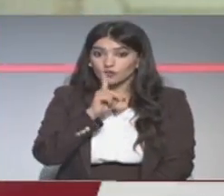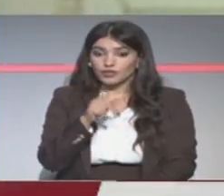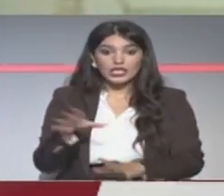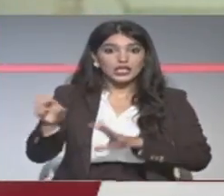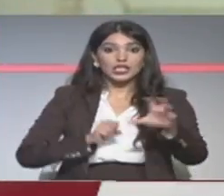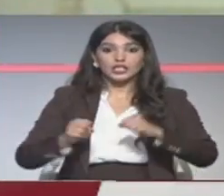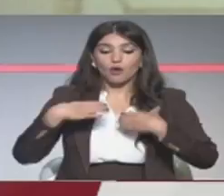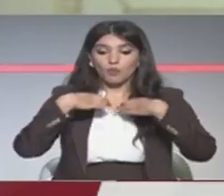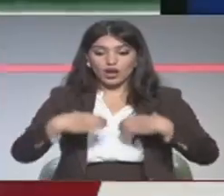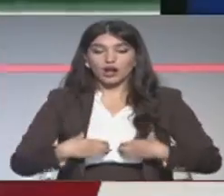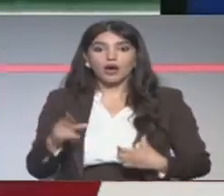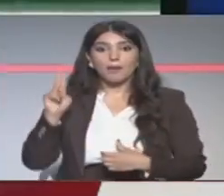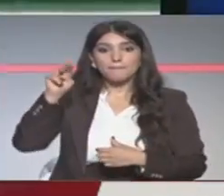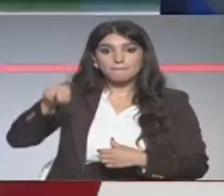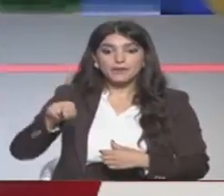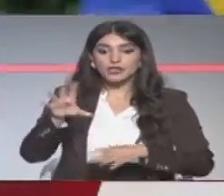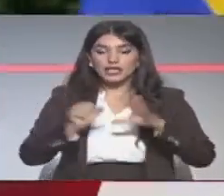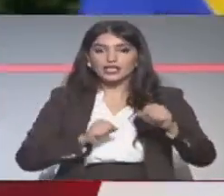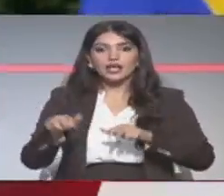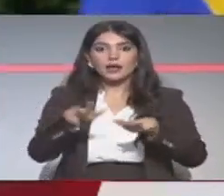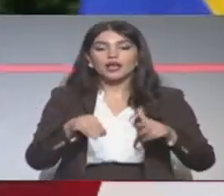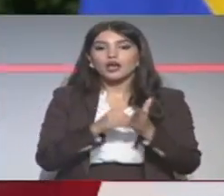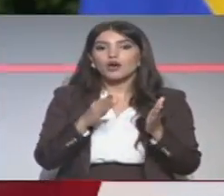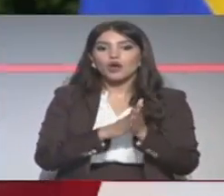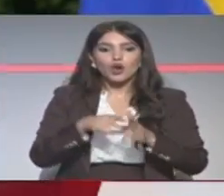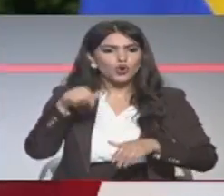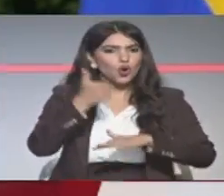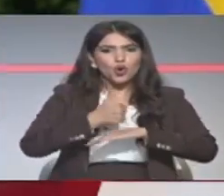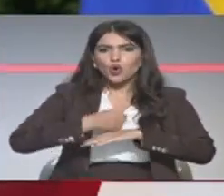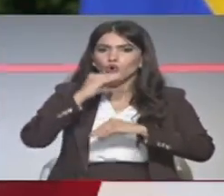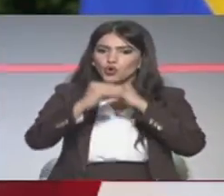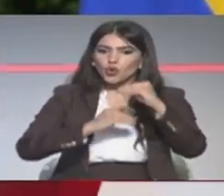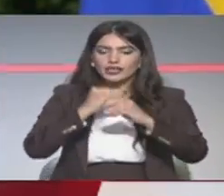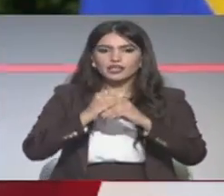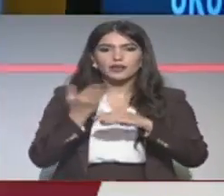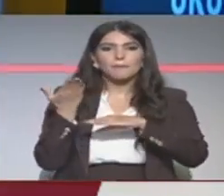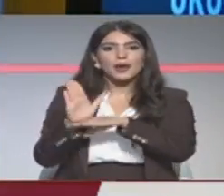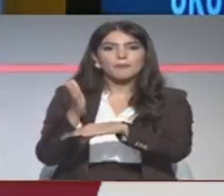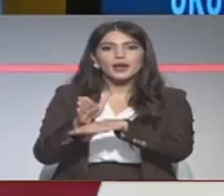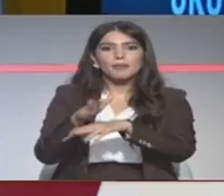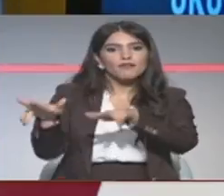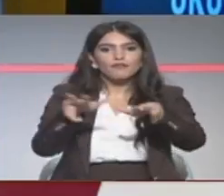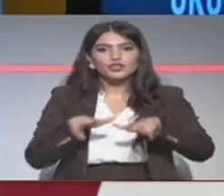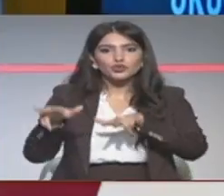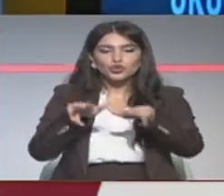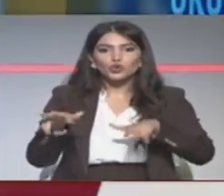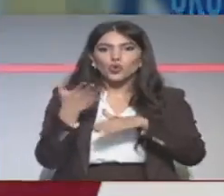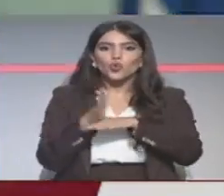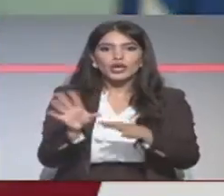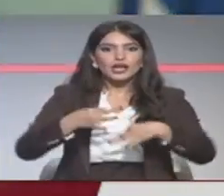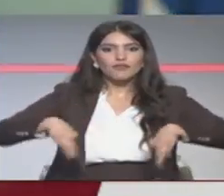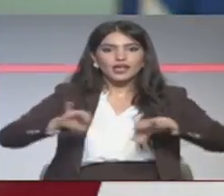الأعضاء إلى إرسال خطابات مسجلة مسبقا لقادتها ومسؤوليها لتعرض على شاشات عملاقة بقاعة الجمعية